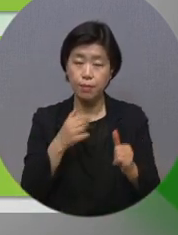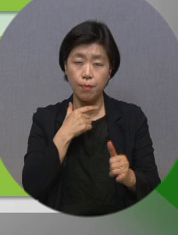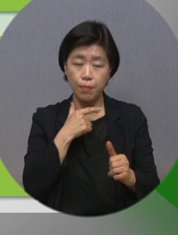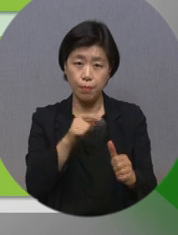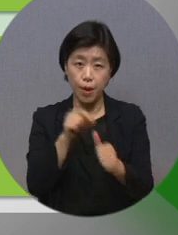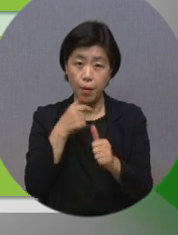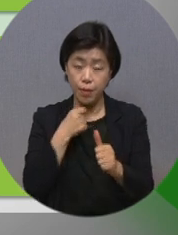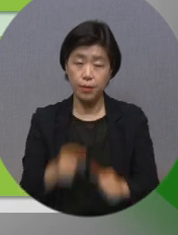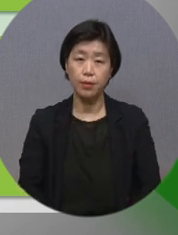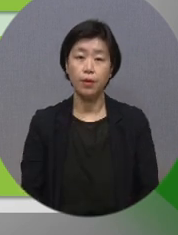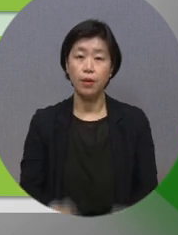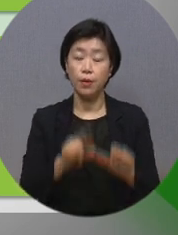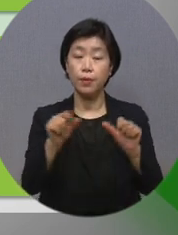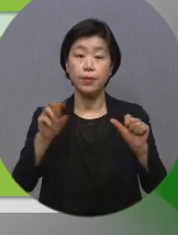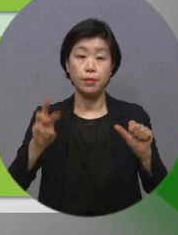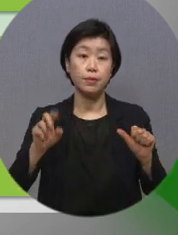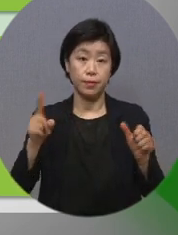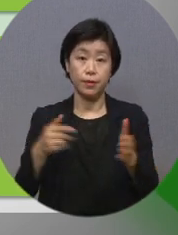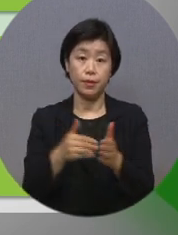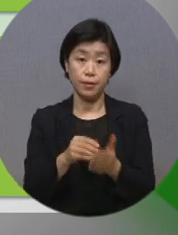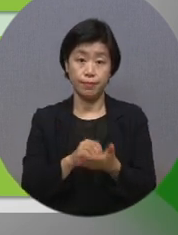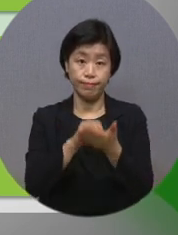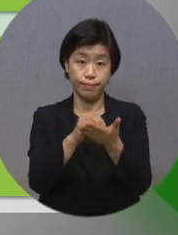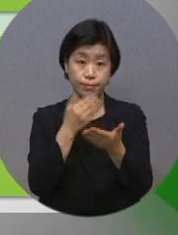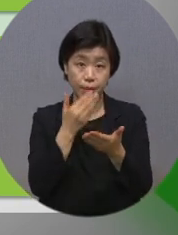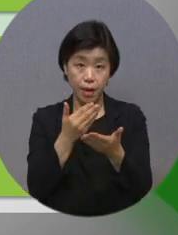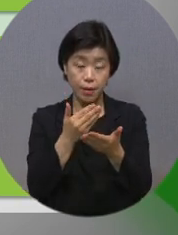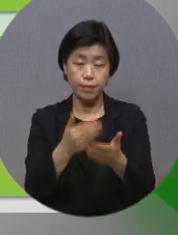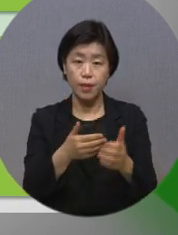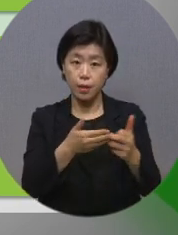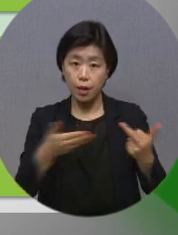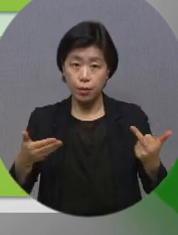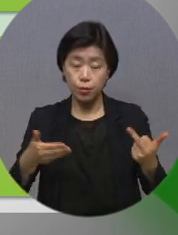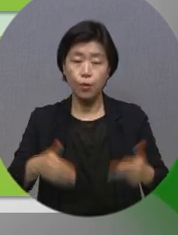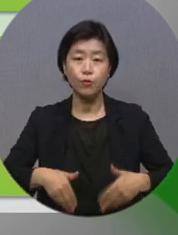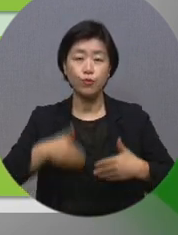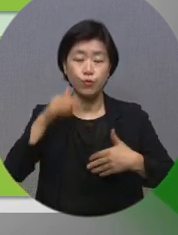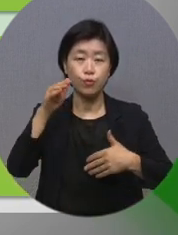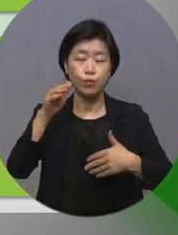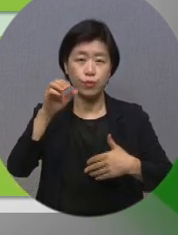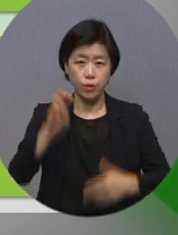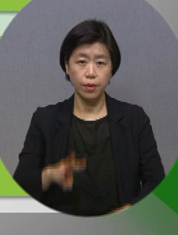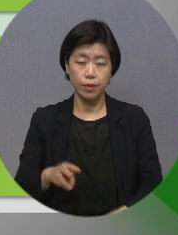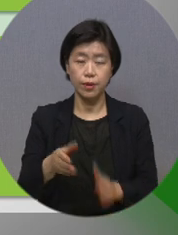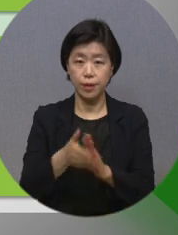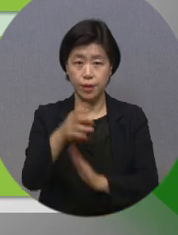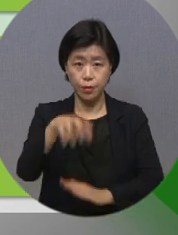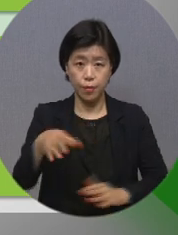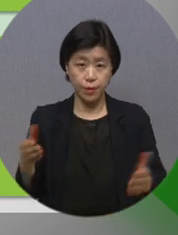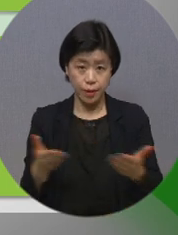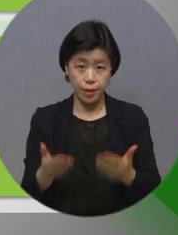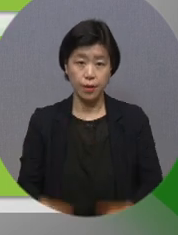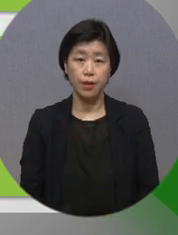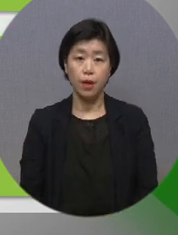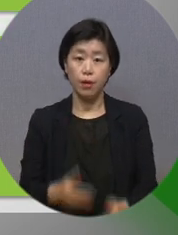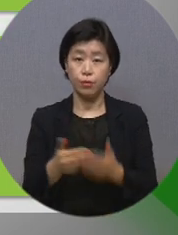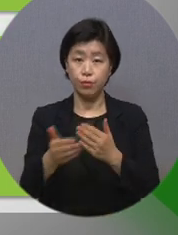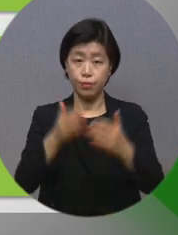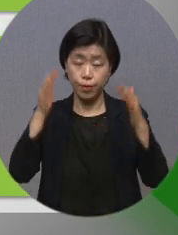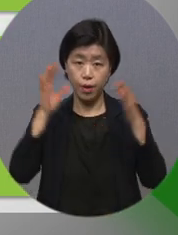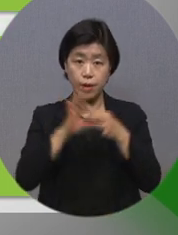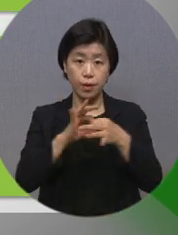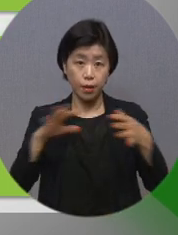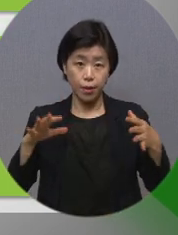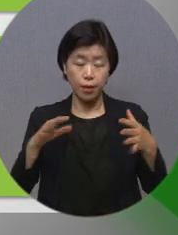근무지는 강원도 춘천시입니다. 경력과 학력은 무관하며 계약직을 채용합니다. 장애인만